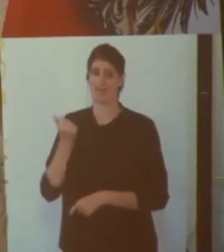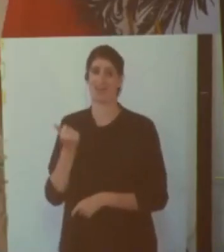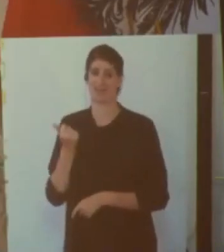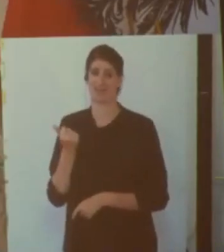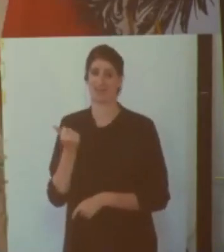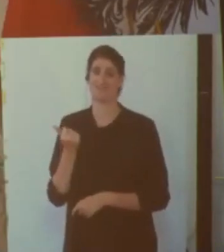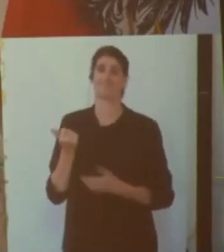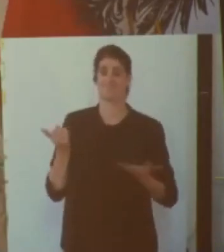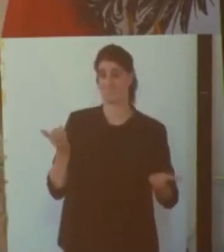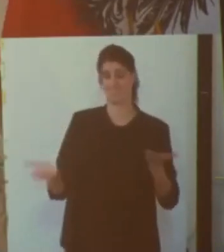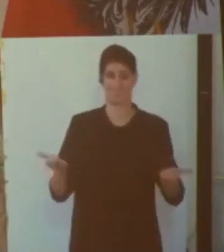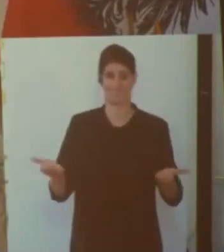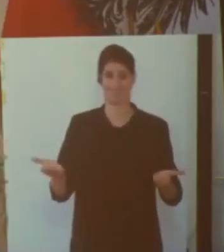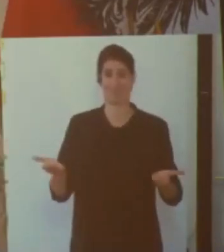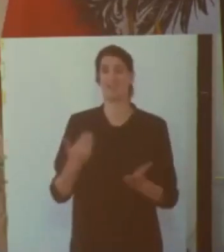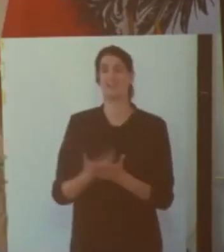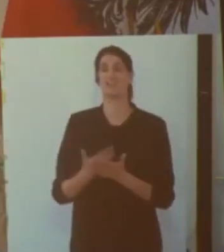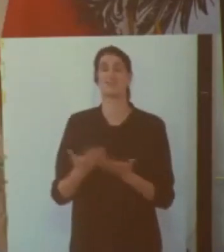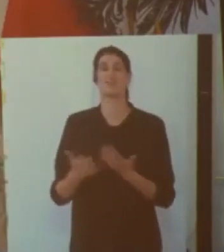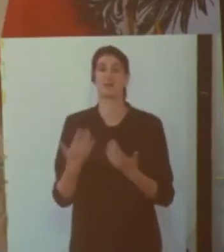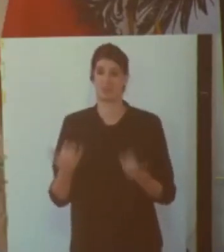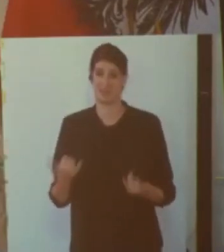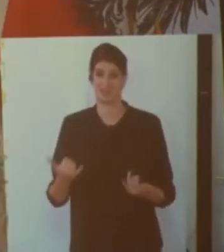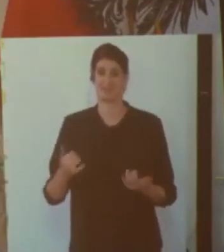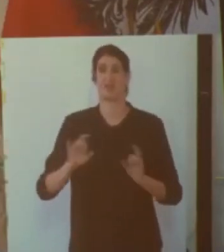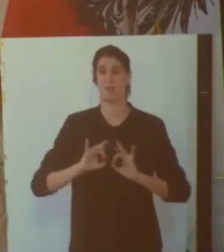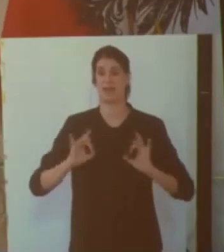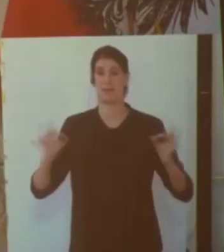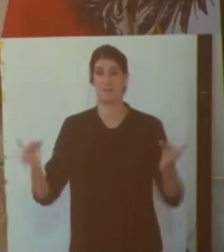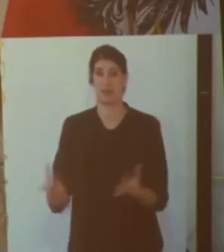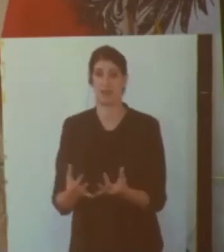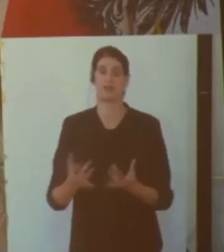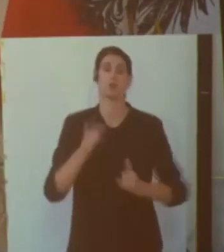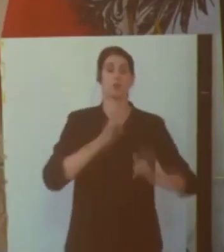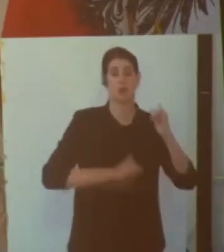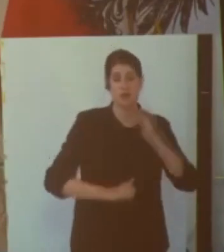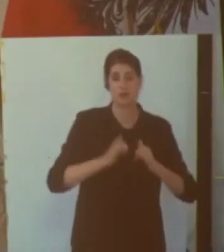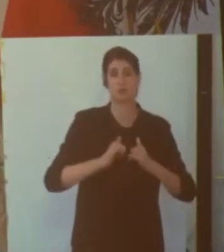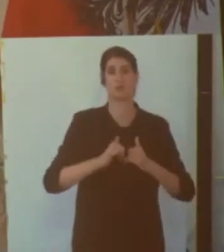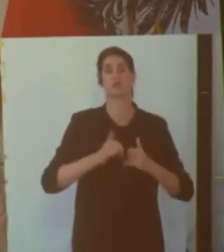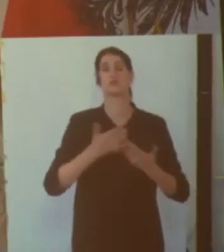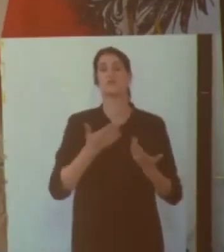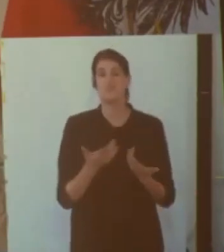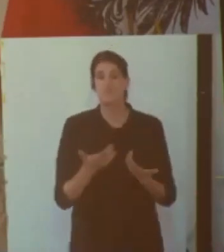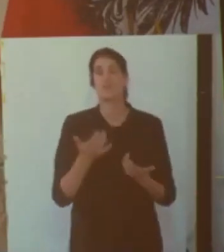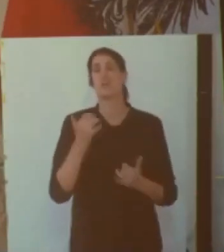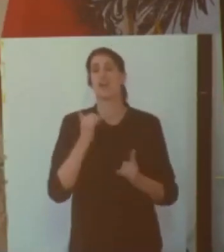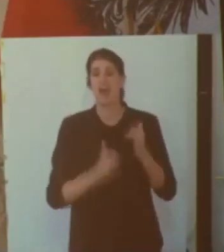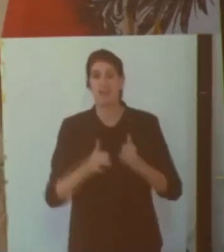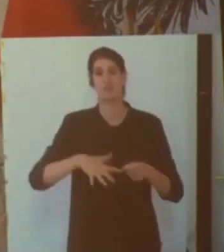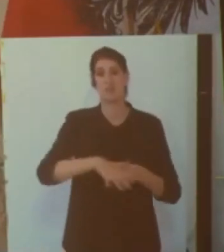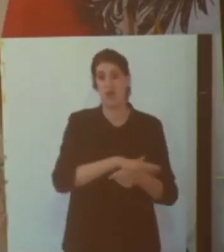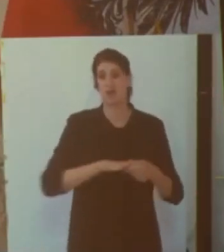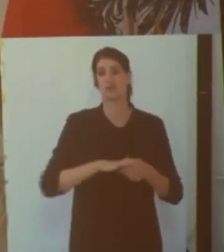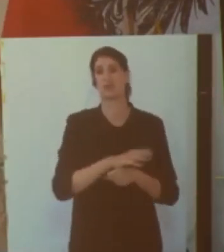gerade diese Pandemie für Tourismus, Gastronomie und Reisebranche, für Dienstleister, den Handel, die Kulturschaffenden